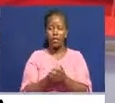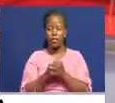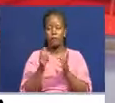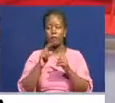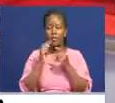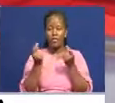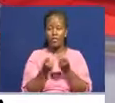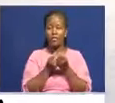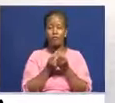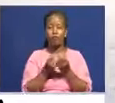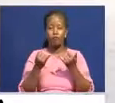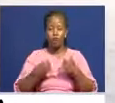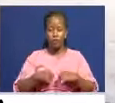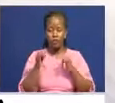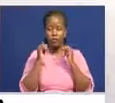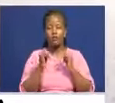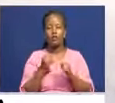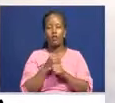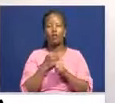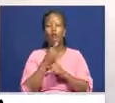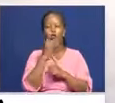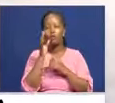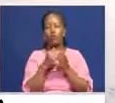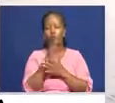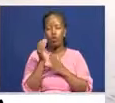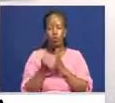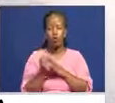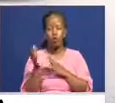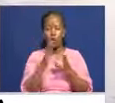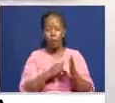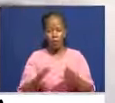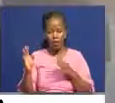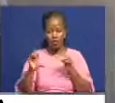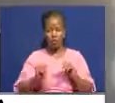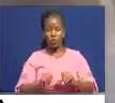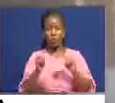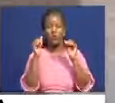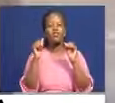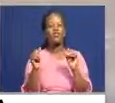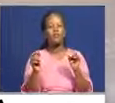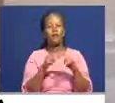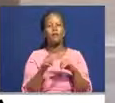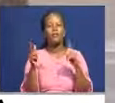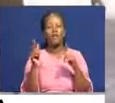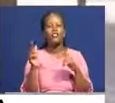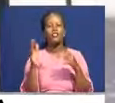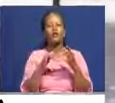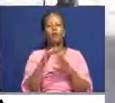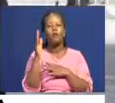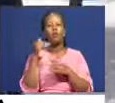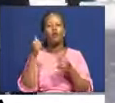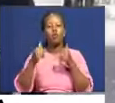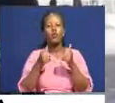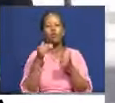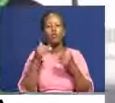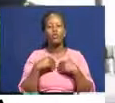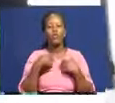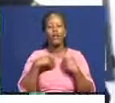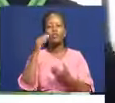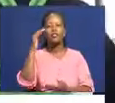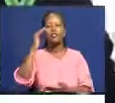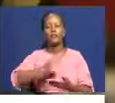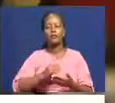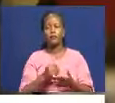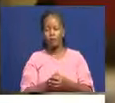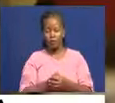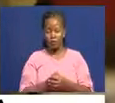kazi kwa muda wa ziada ili kukamilisha kazi ya maandalizi ingawa hali joto ingefikia chini ya nyuzi 20 sentigredi.